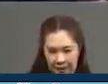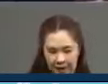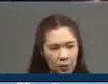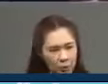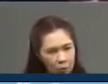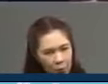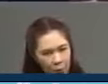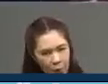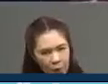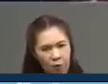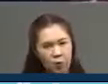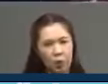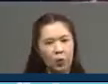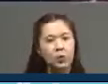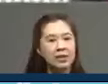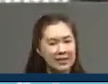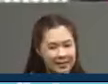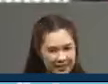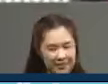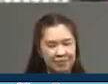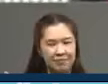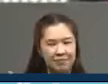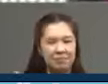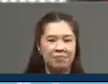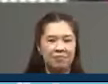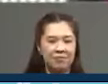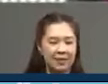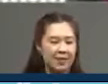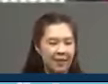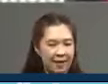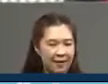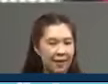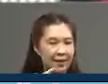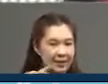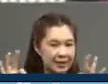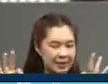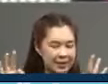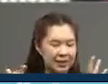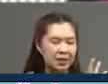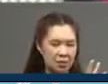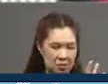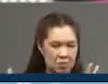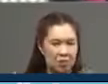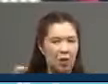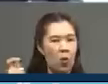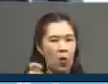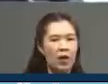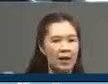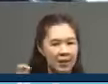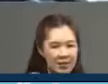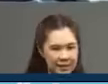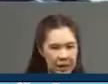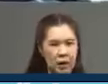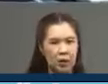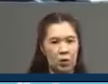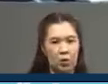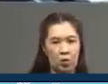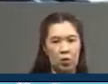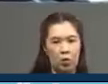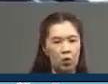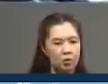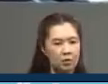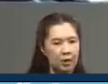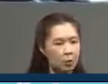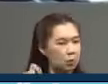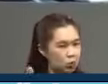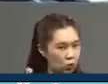ชน์มากขึ้นโดยเฉพาะเรื่องของความร่วมมือจากประเทศต่างๆที่จะทำได้ง่ายขึ้นเพราะในเวทีการประชุมนี้ไทย